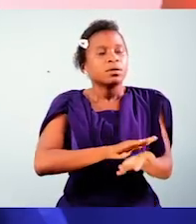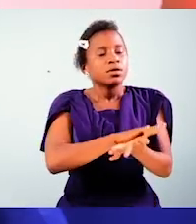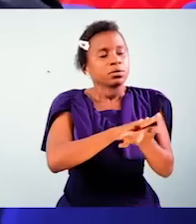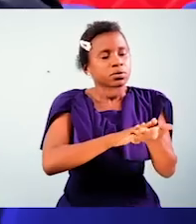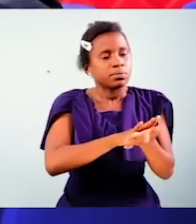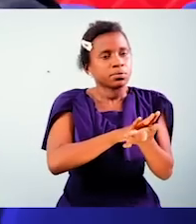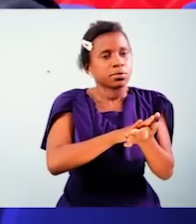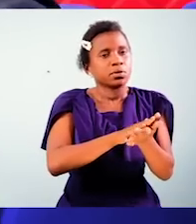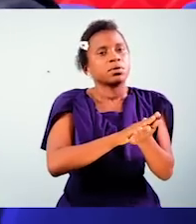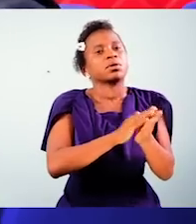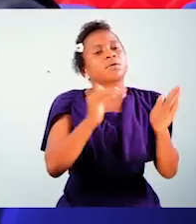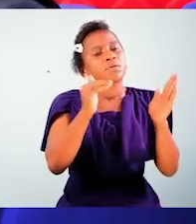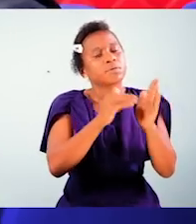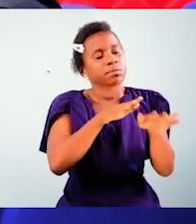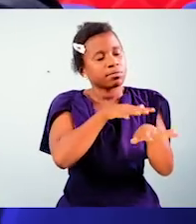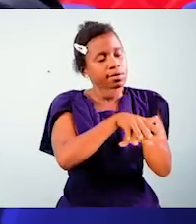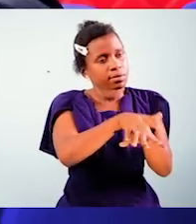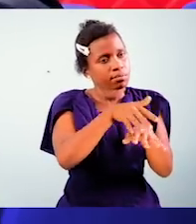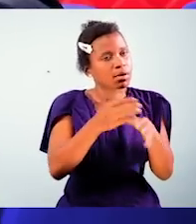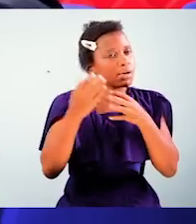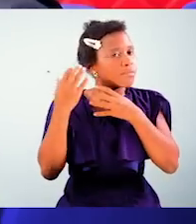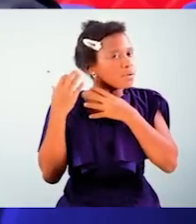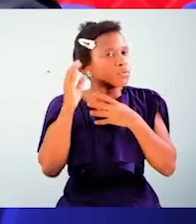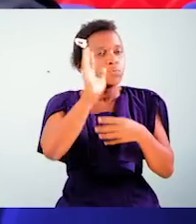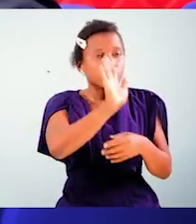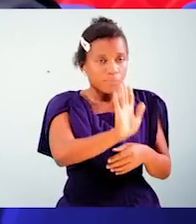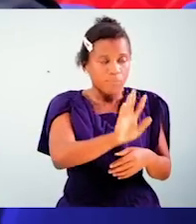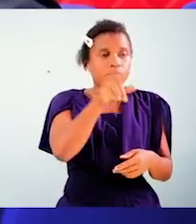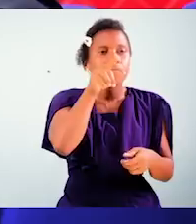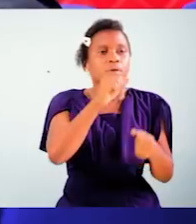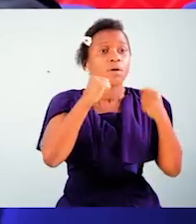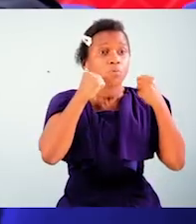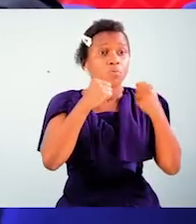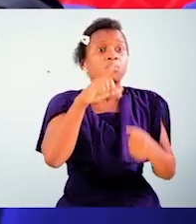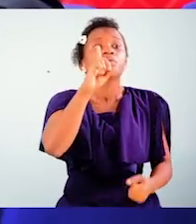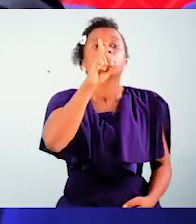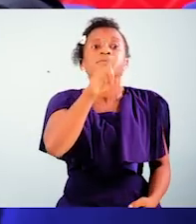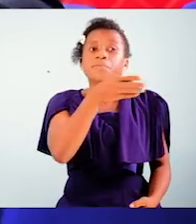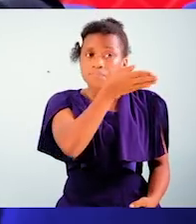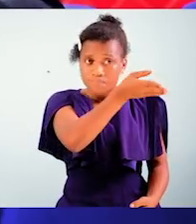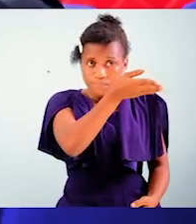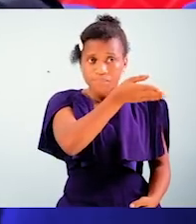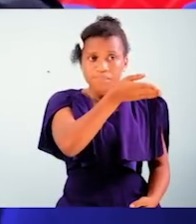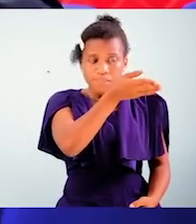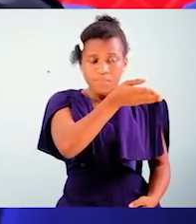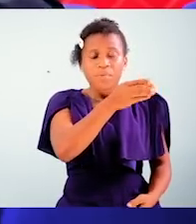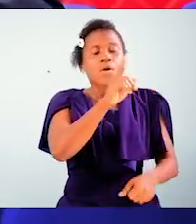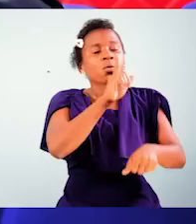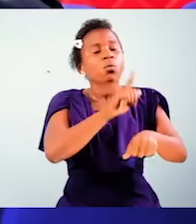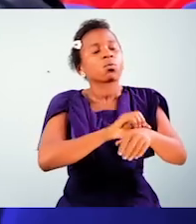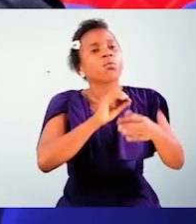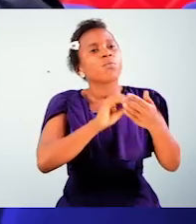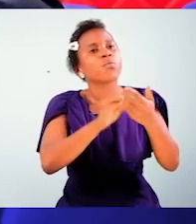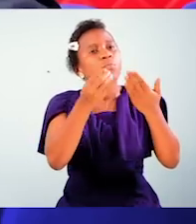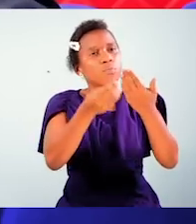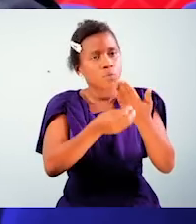katiba imeeleza majukumu yake na nguvu alizonazo na ni wakati gani anaweza